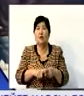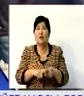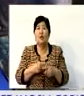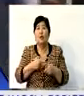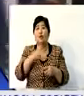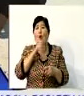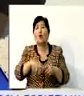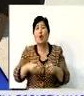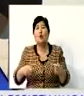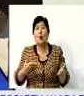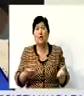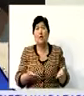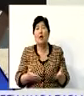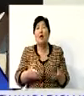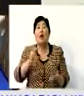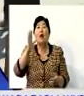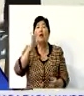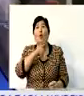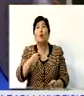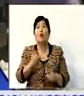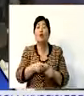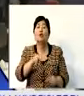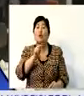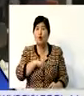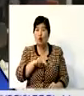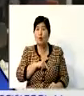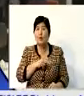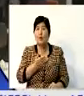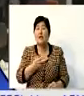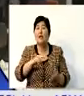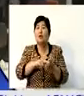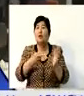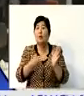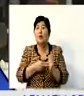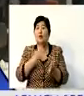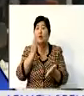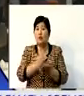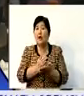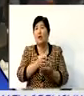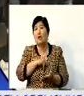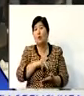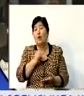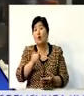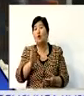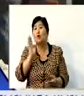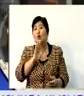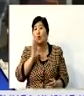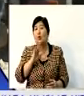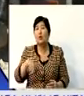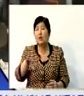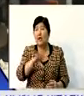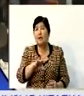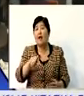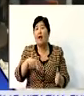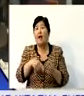осындай уақытқа созылды. Алға уақытта енді осы жұмыстар кеселенген, жоспарланған жұмыстар бар. Енді ол осы да мынау суды